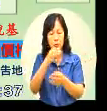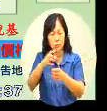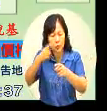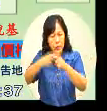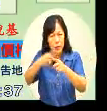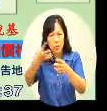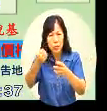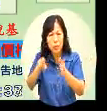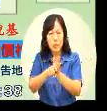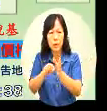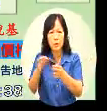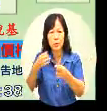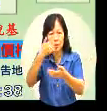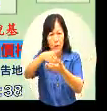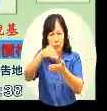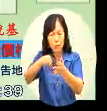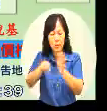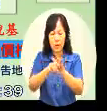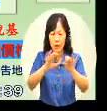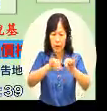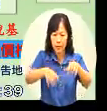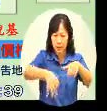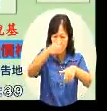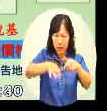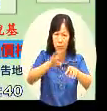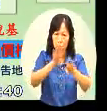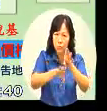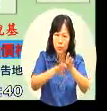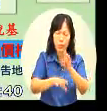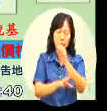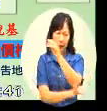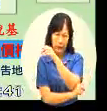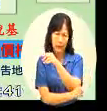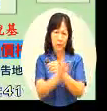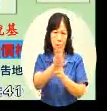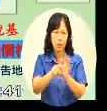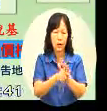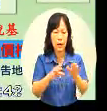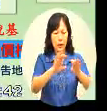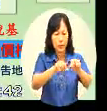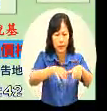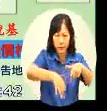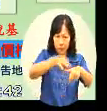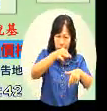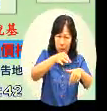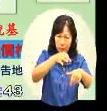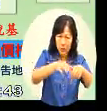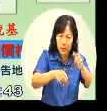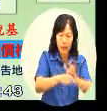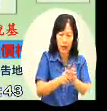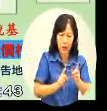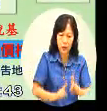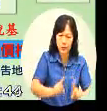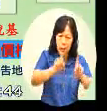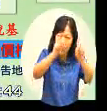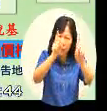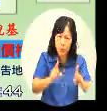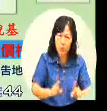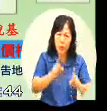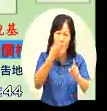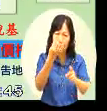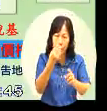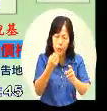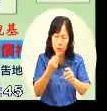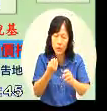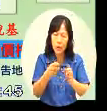告地价呢是计算了地价税的税基。换句话说呢，你地价税的公告地价的涨幅多少呢？涨幅有多